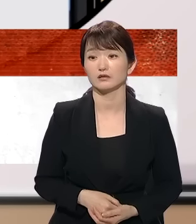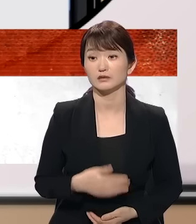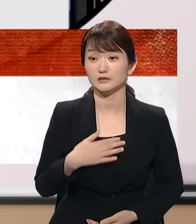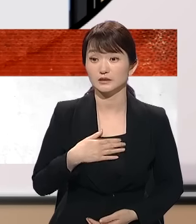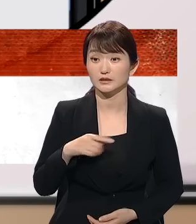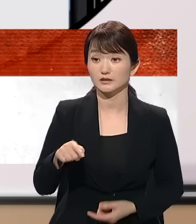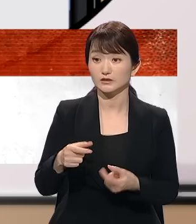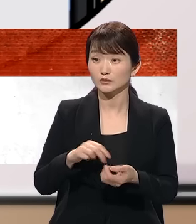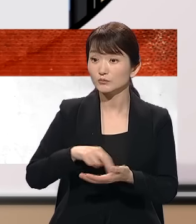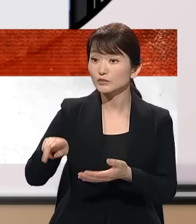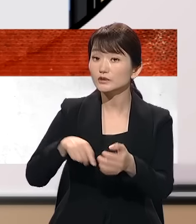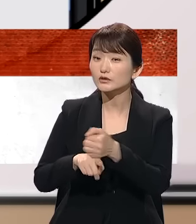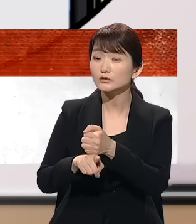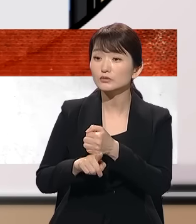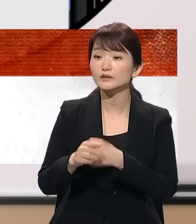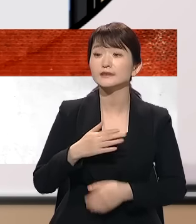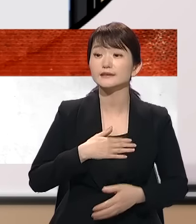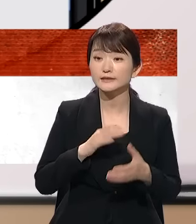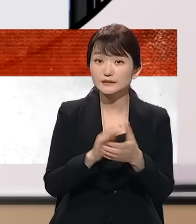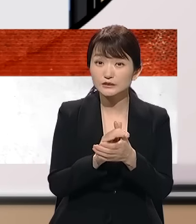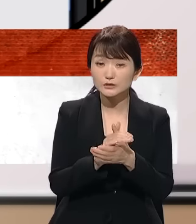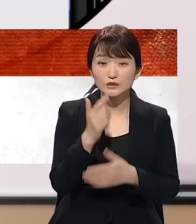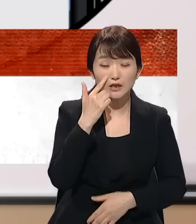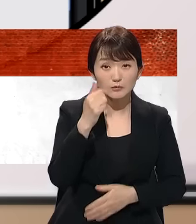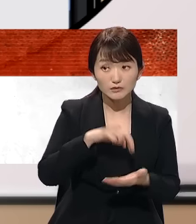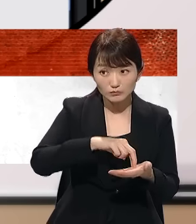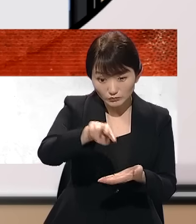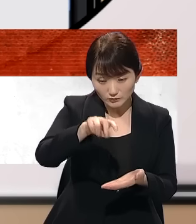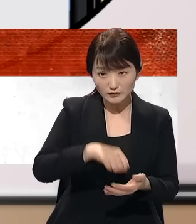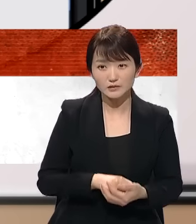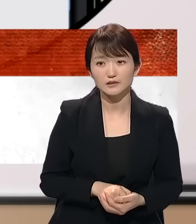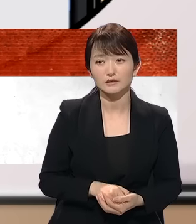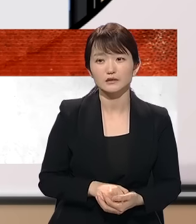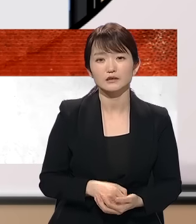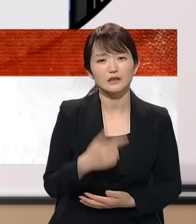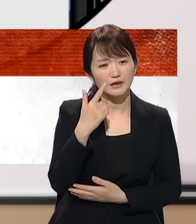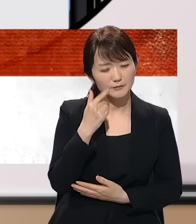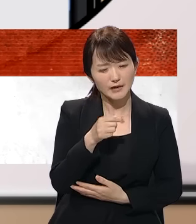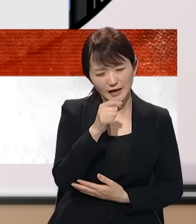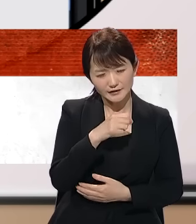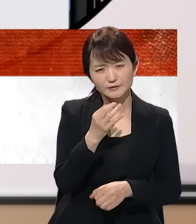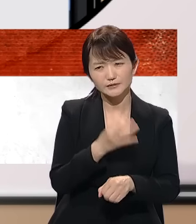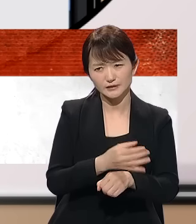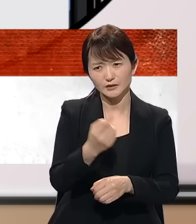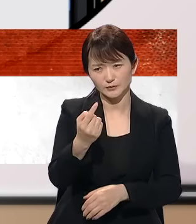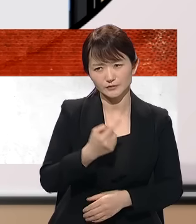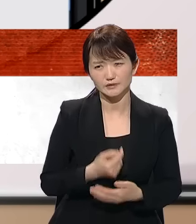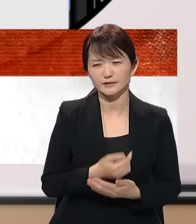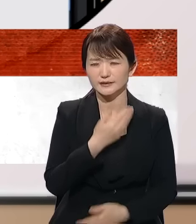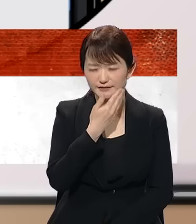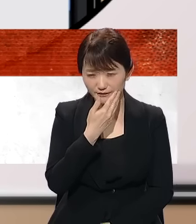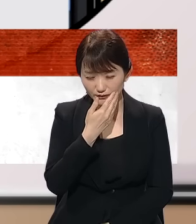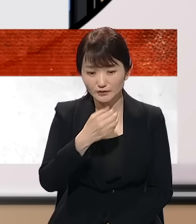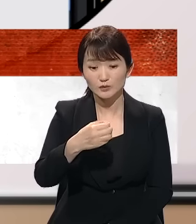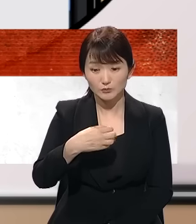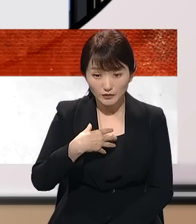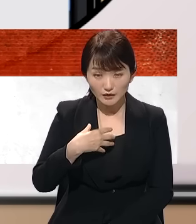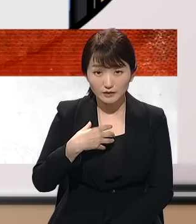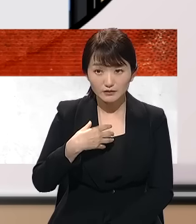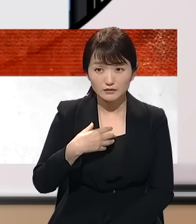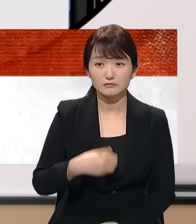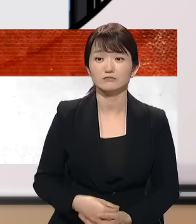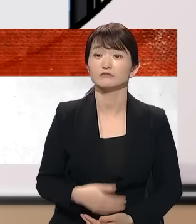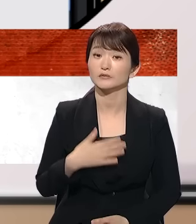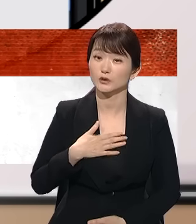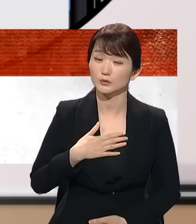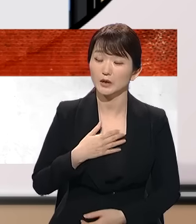그렇게 보냈던 이유는 제 친구가 그렇게 보냈더니 아이스크림 사왔다. 그리고 귀여워했다라고 이야기를 들어서